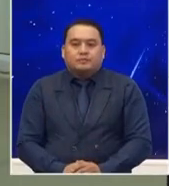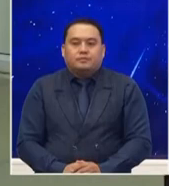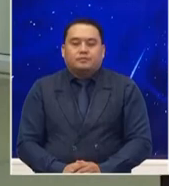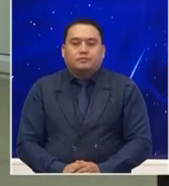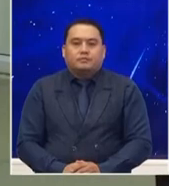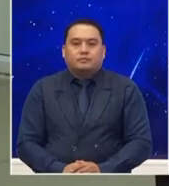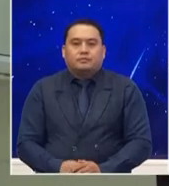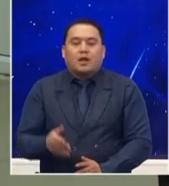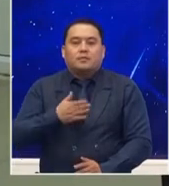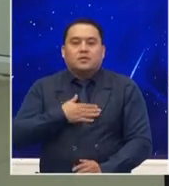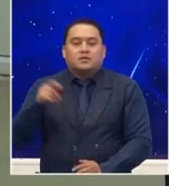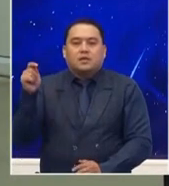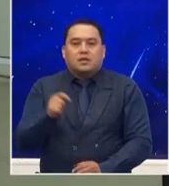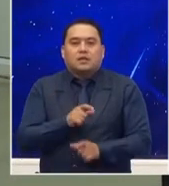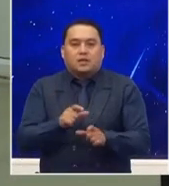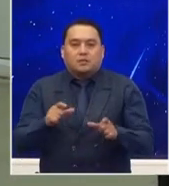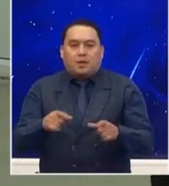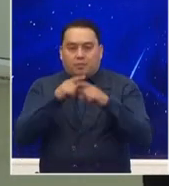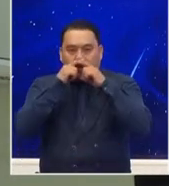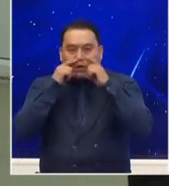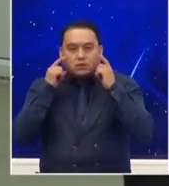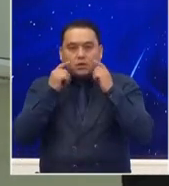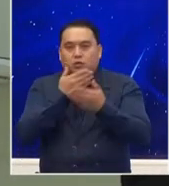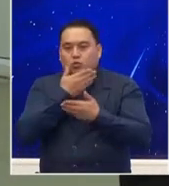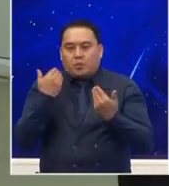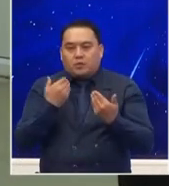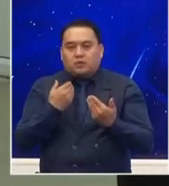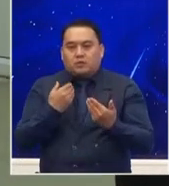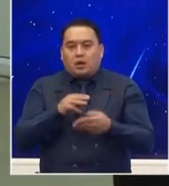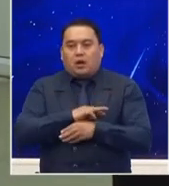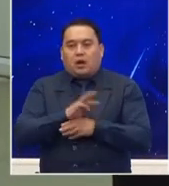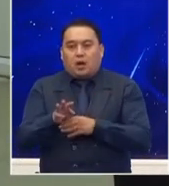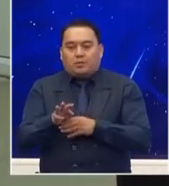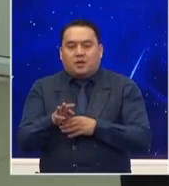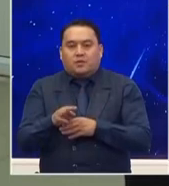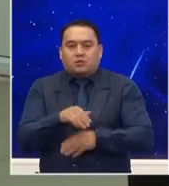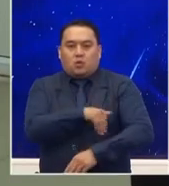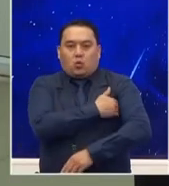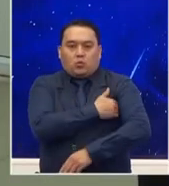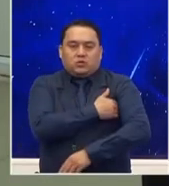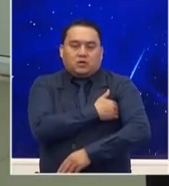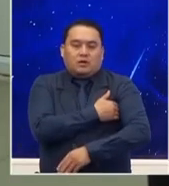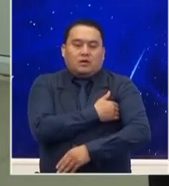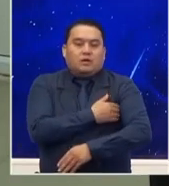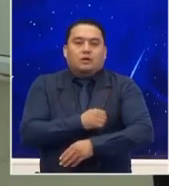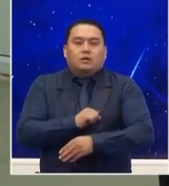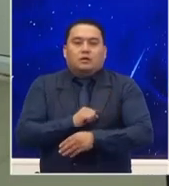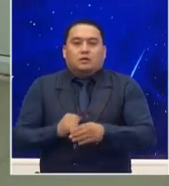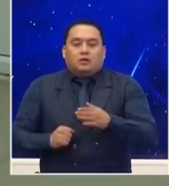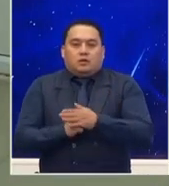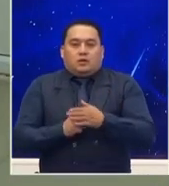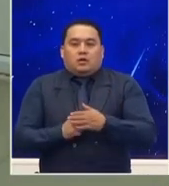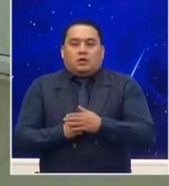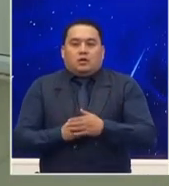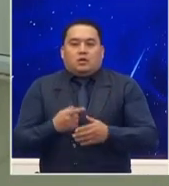келген оқырмандарды, егерде маскалар жоқ болса, бірден маскамен қамтамасыз етіп, дене қызуын өлшеп, одан